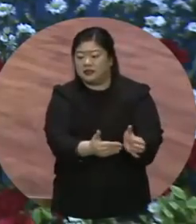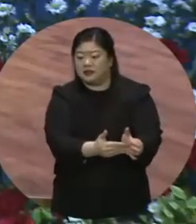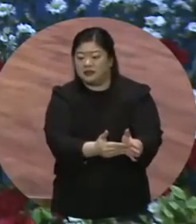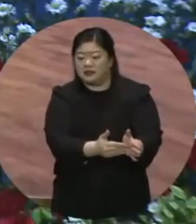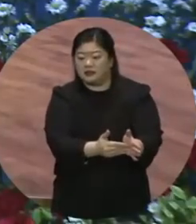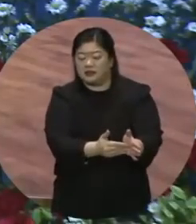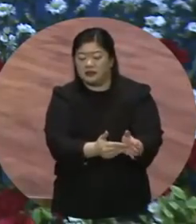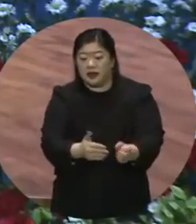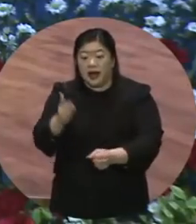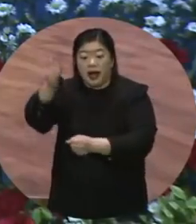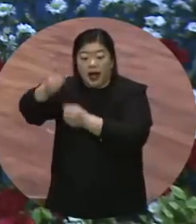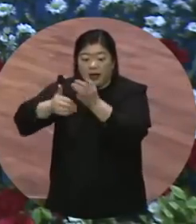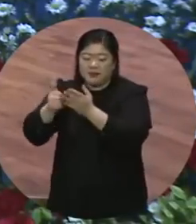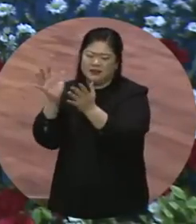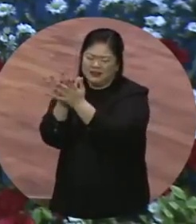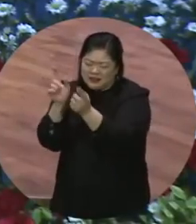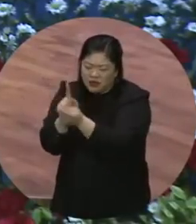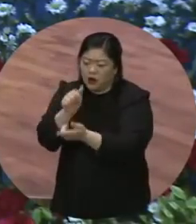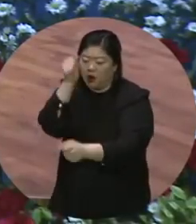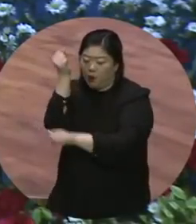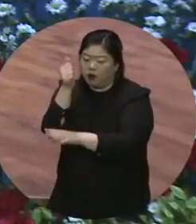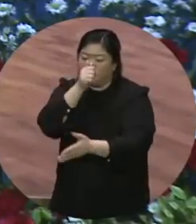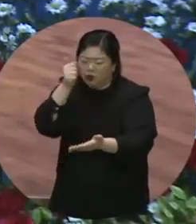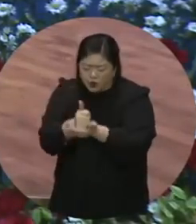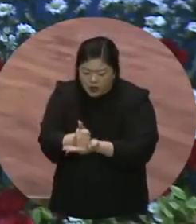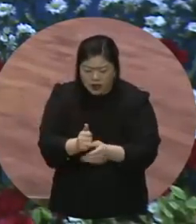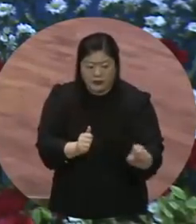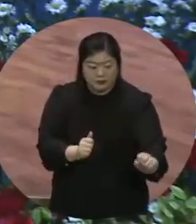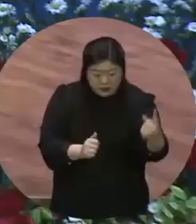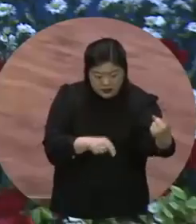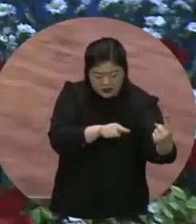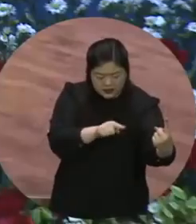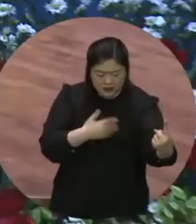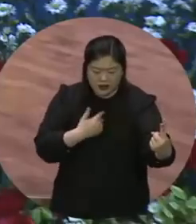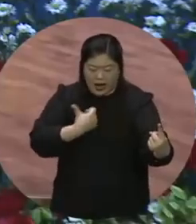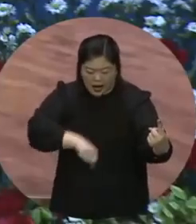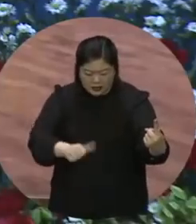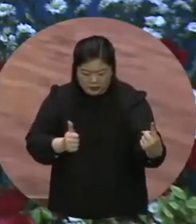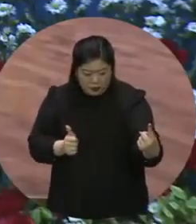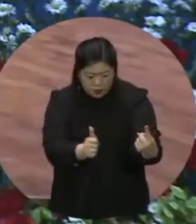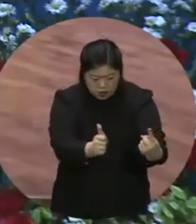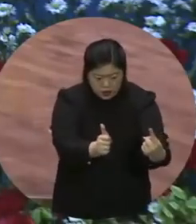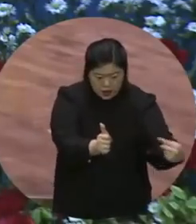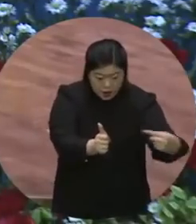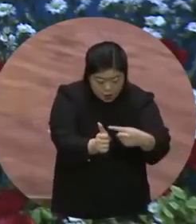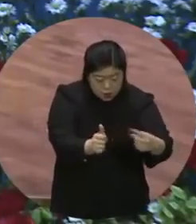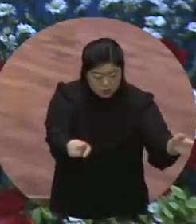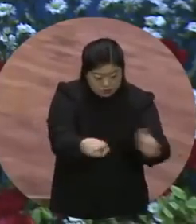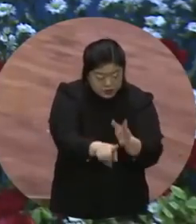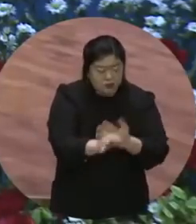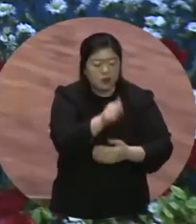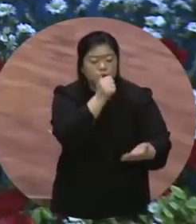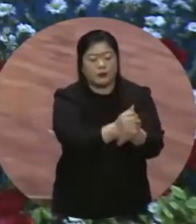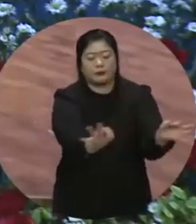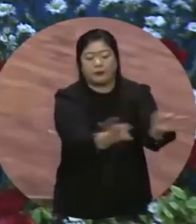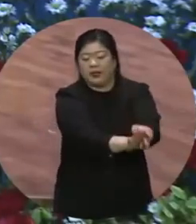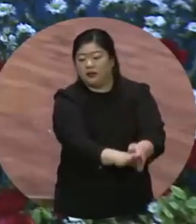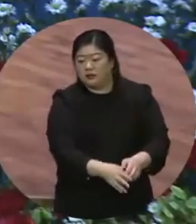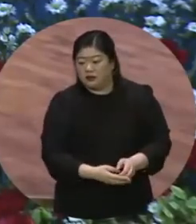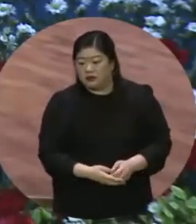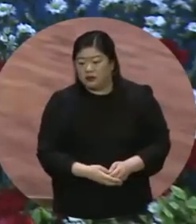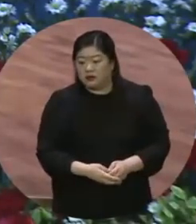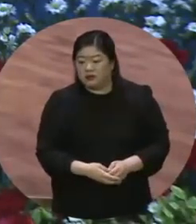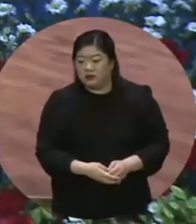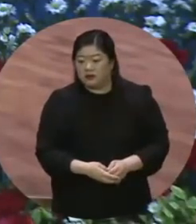당신이 이 원죄를 해결해 주셨다니까요. 그러니까 하나님께서 예수 그리스도를 십자가에 보내서 뭐라